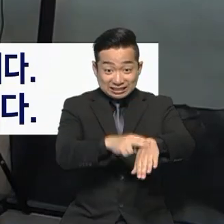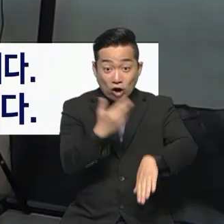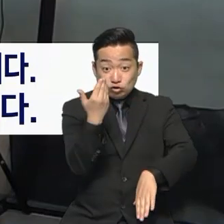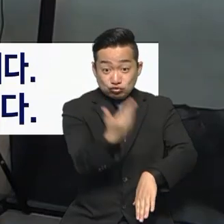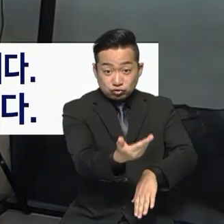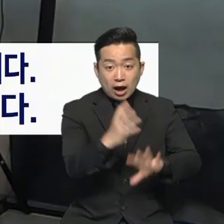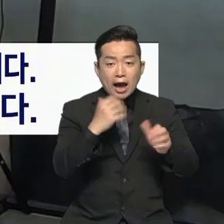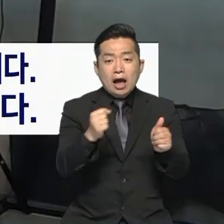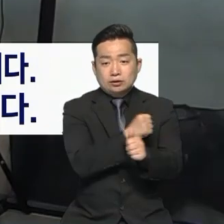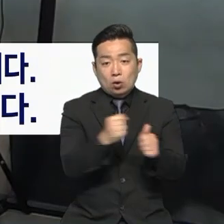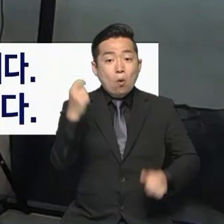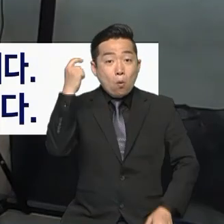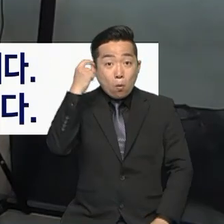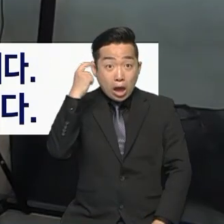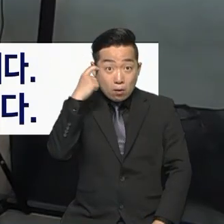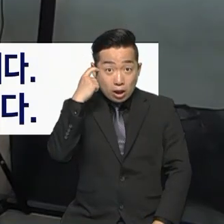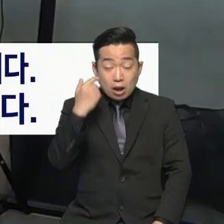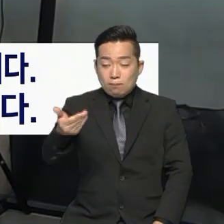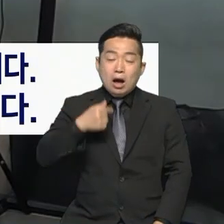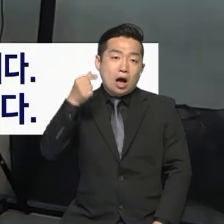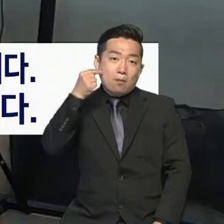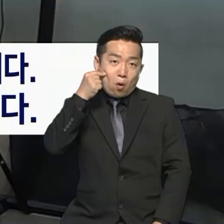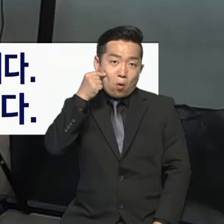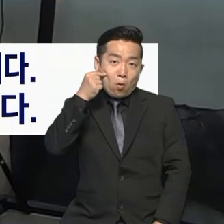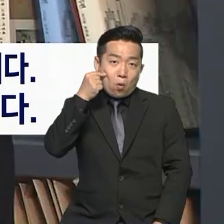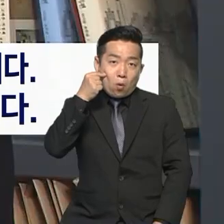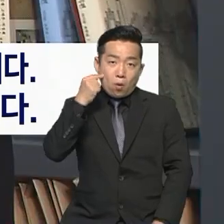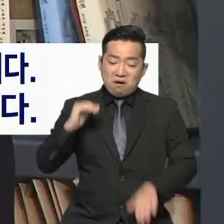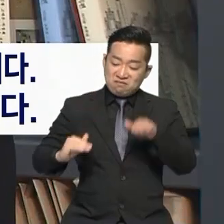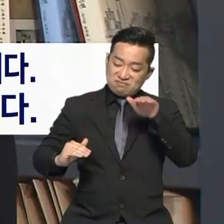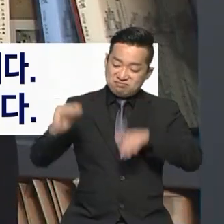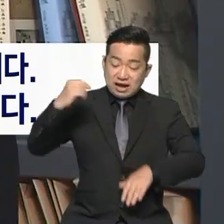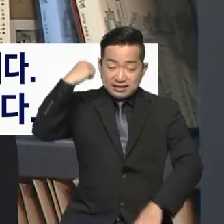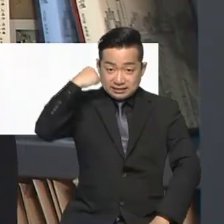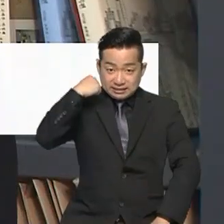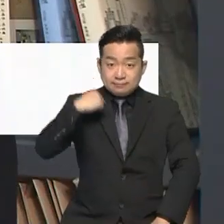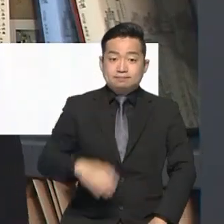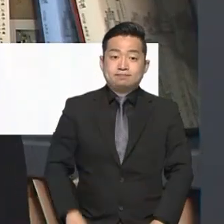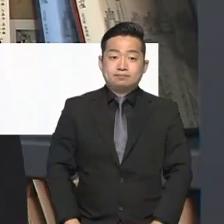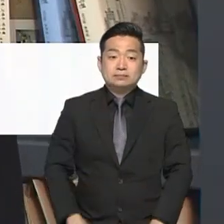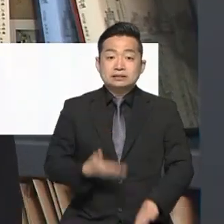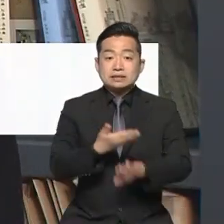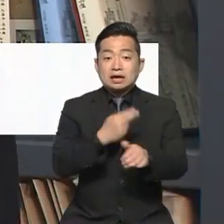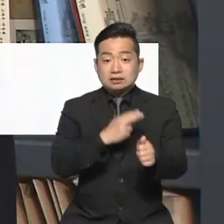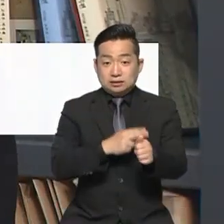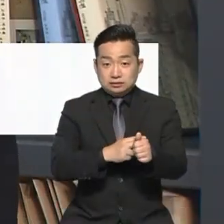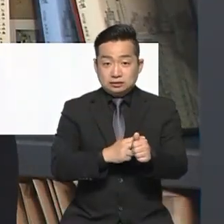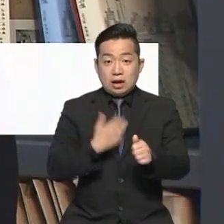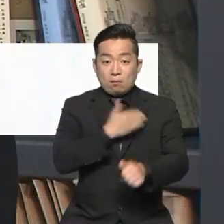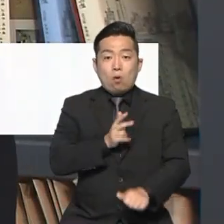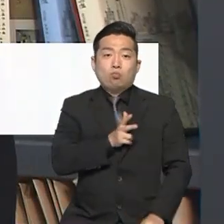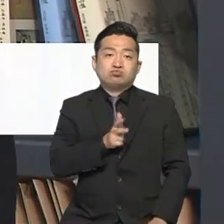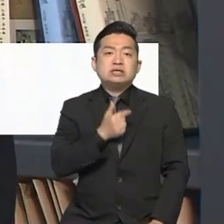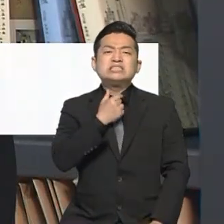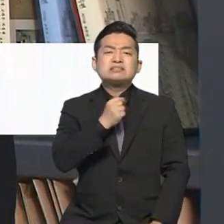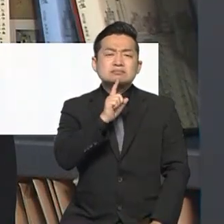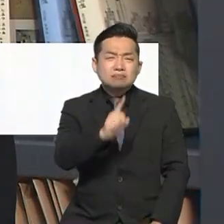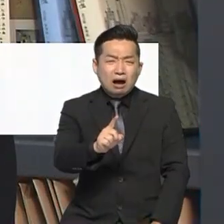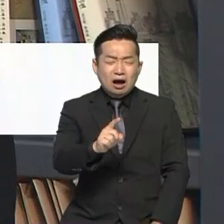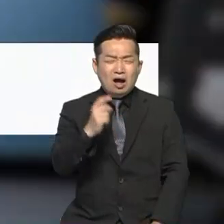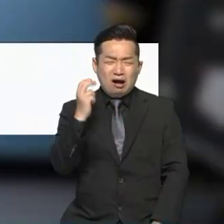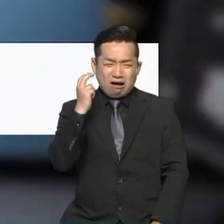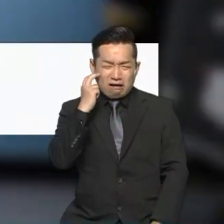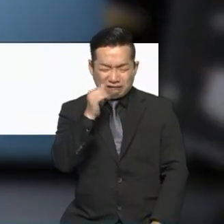아동학대다. 왜냐면 우리 아이가 칭찬 스티커를 못 받아서 상대적 박탈감을 느낀다. 차라리 선생님도 요새는 바디캠을 하고 수업을 하고 싶다 이런 말이